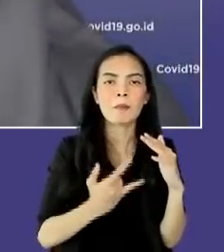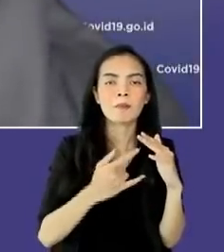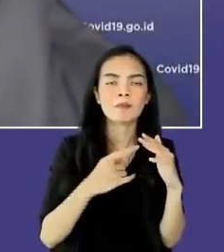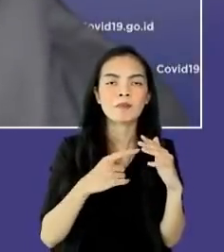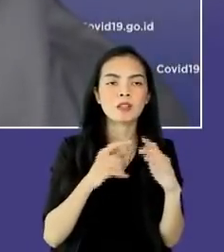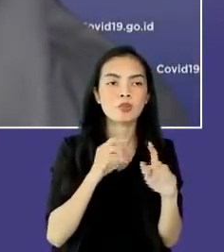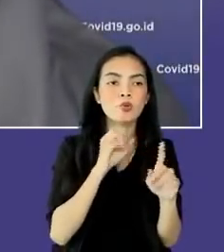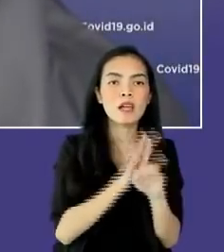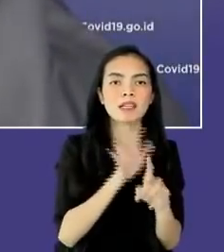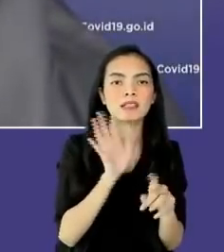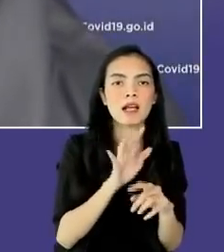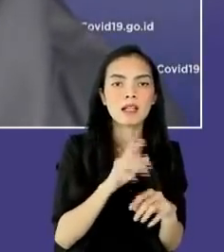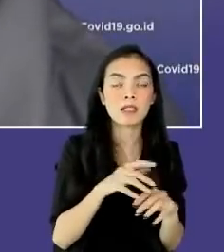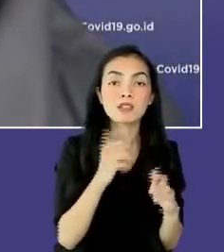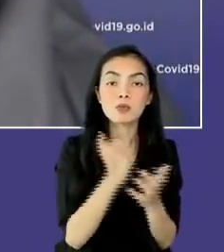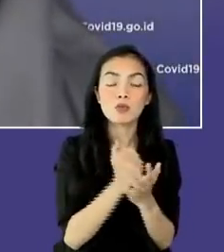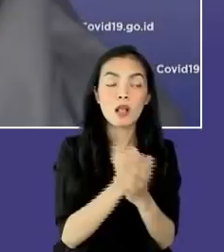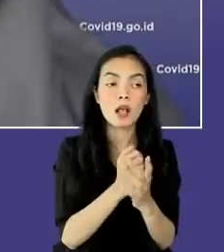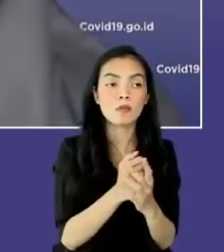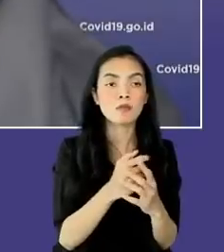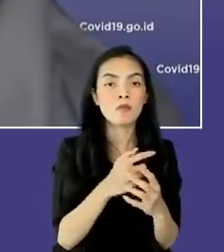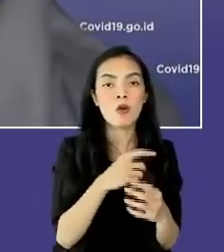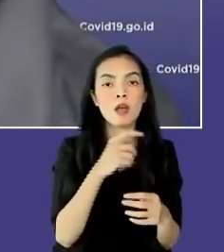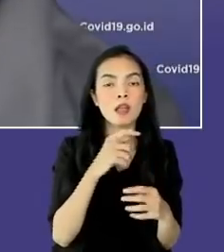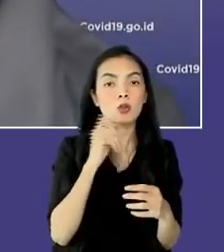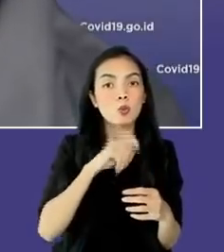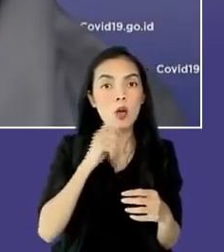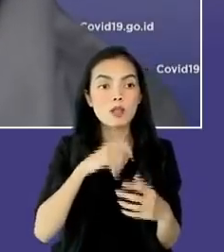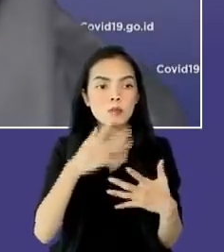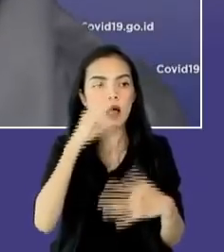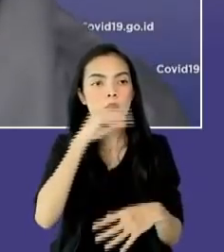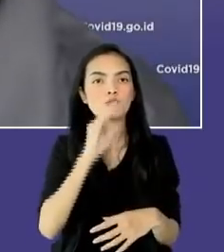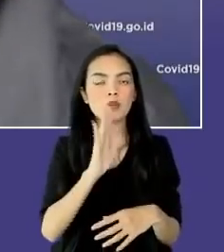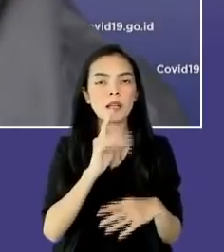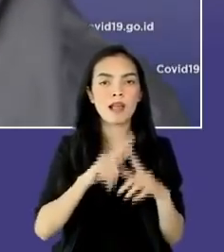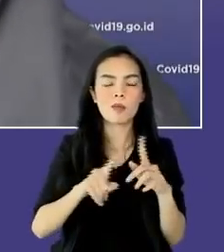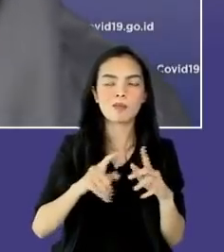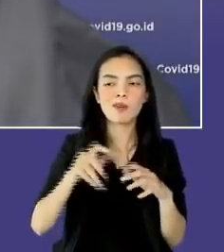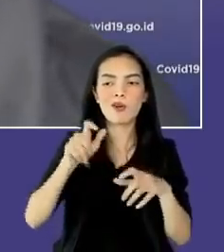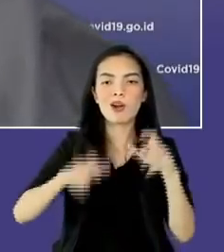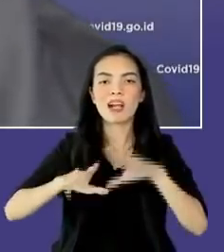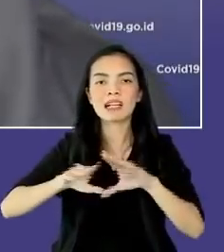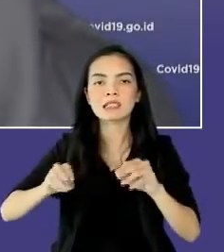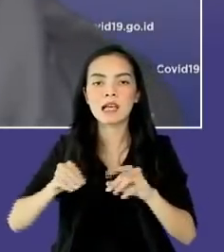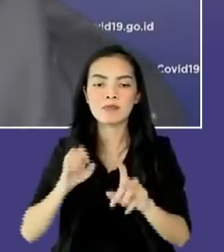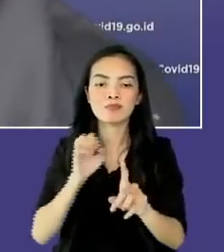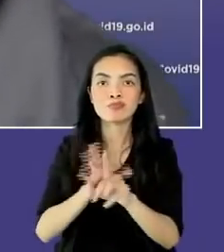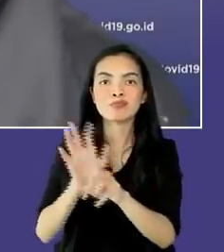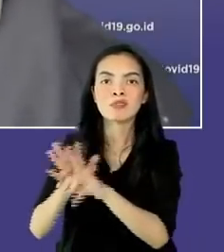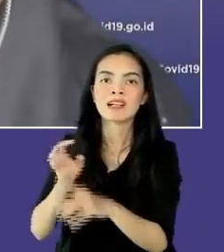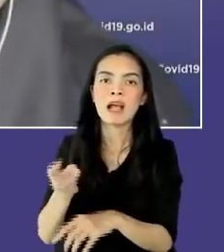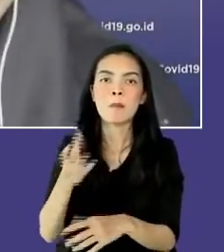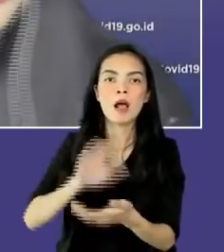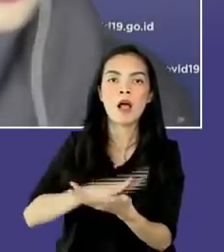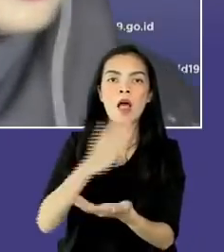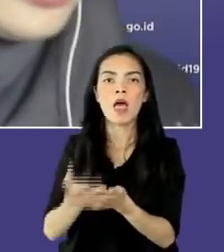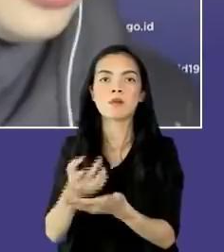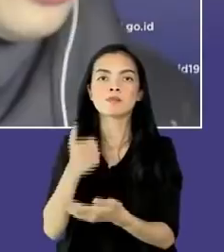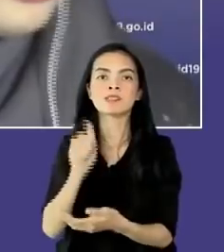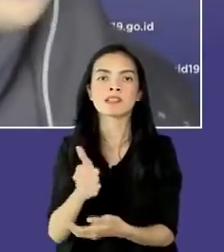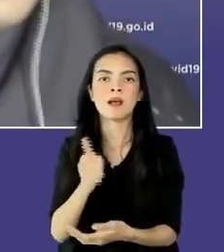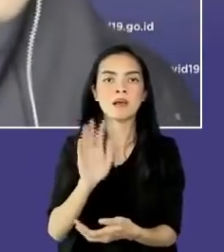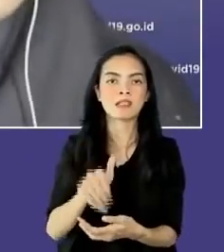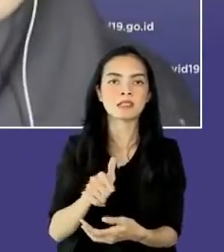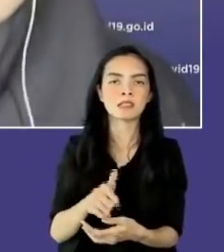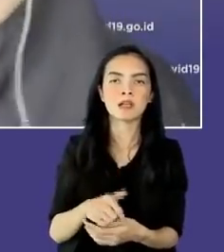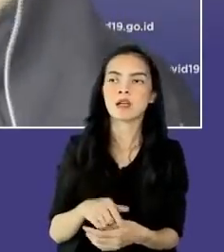Ternyata itunya sudah sampai nih sebetulnya, tapi yang kemudian jadi lengah adalah 3159 ini ya. Itu yang harus kita highlight hari ini